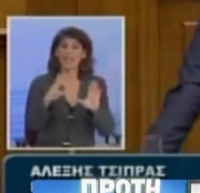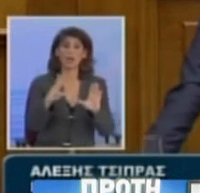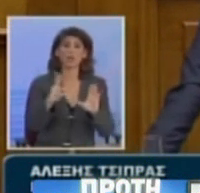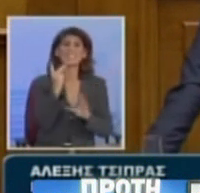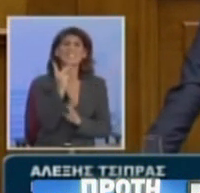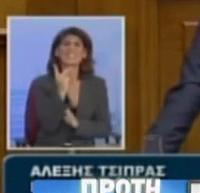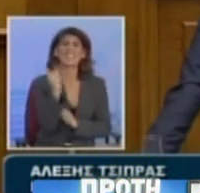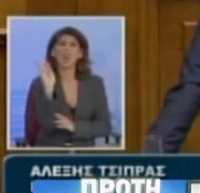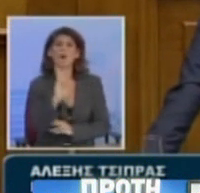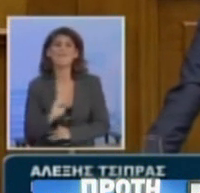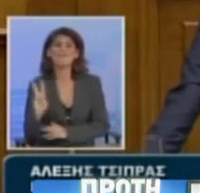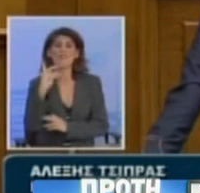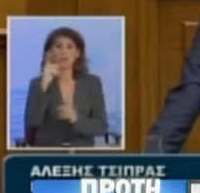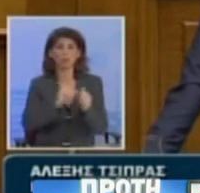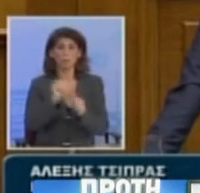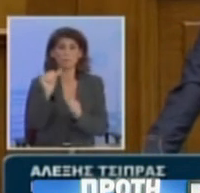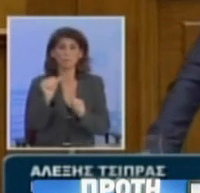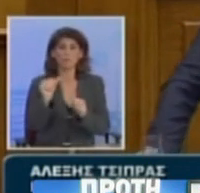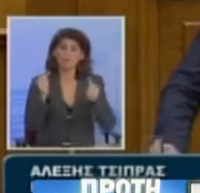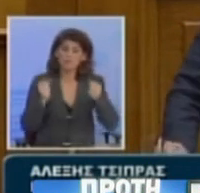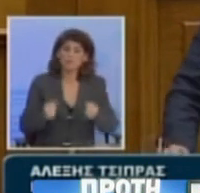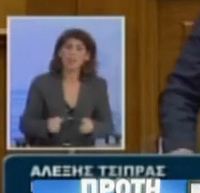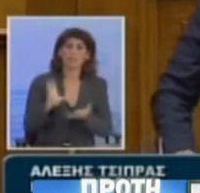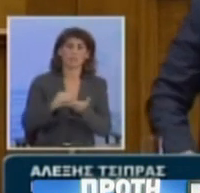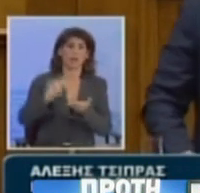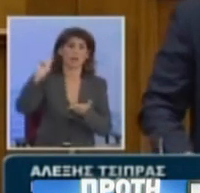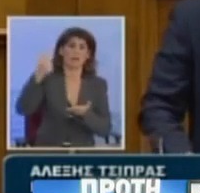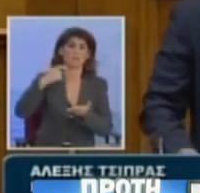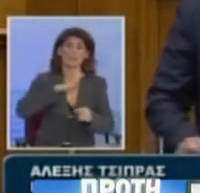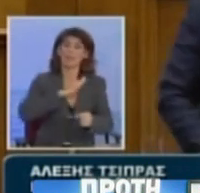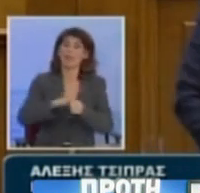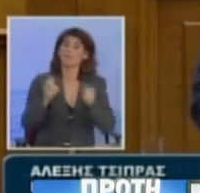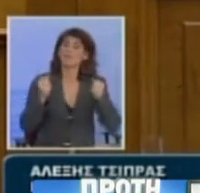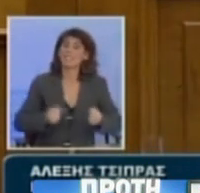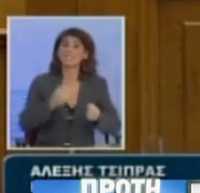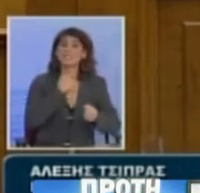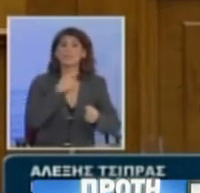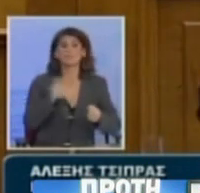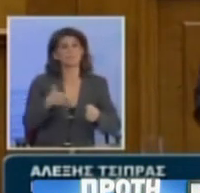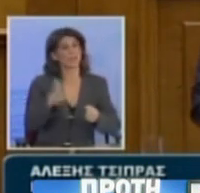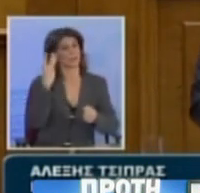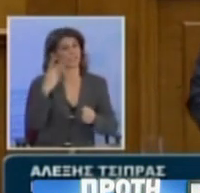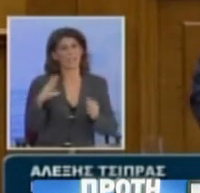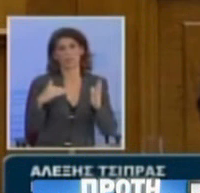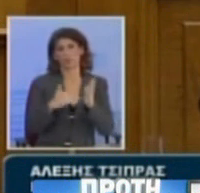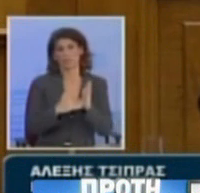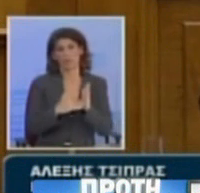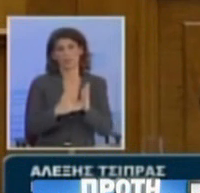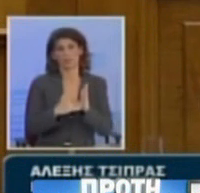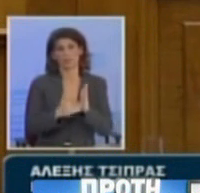μήνα, που αντιστοιχεί στη στοιχειώδη κατανάλωση ρεύματος για την κάλυψη βασικών αναγκών σε περίπου